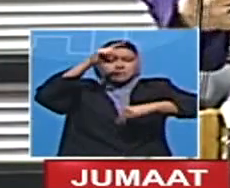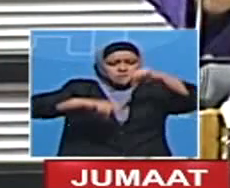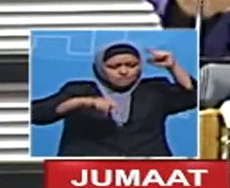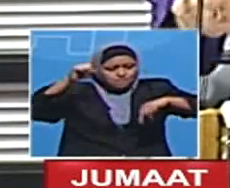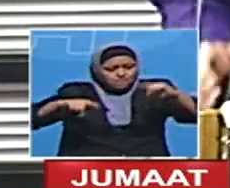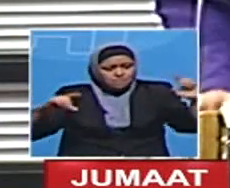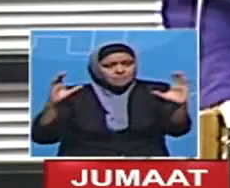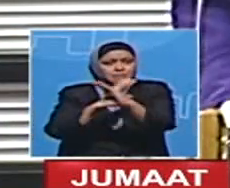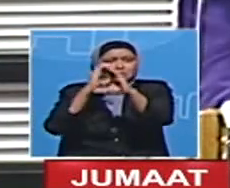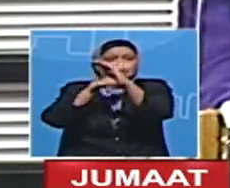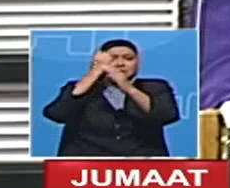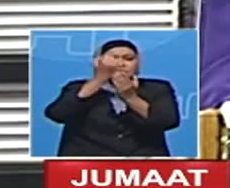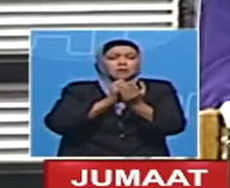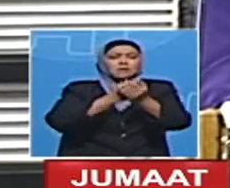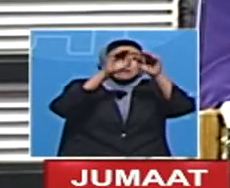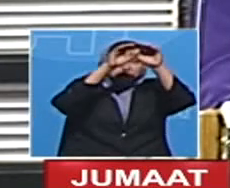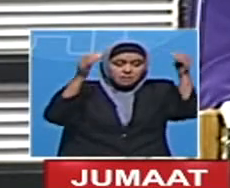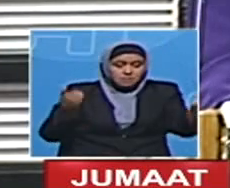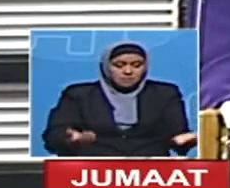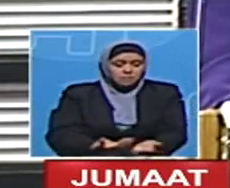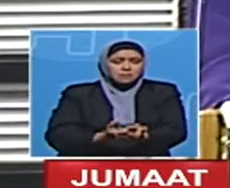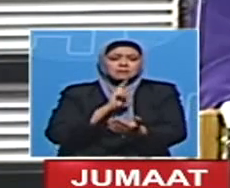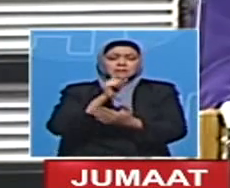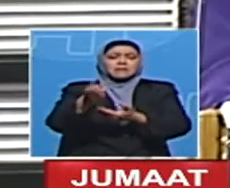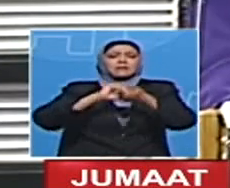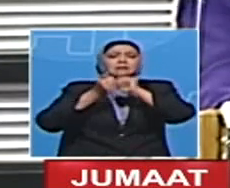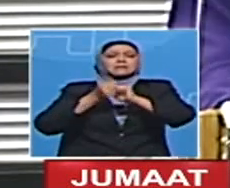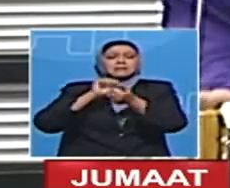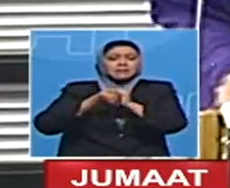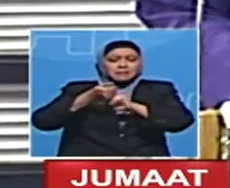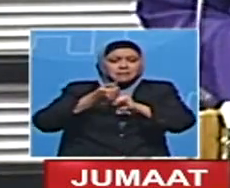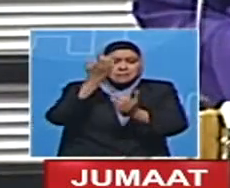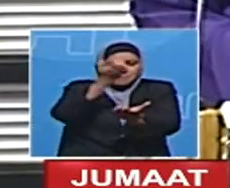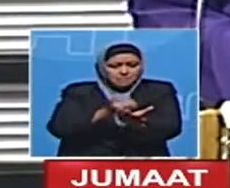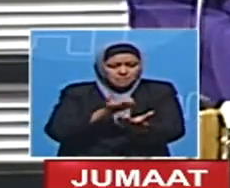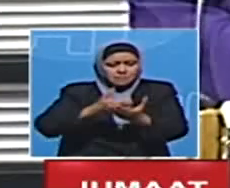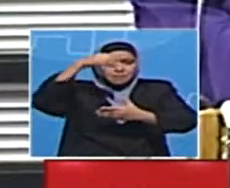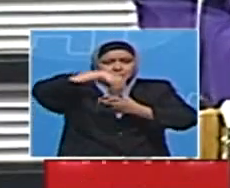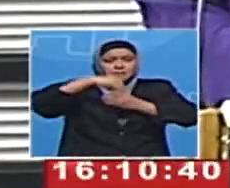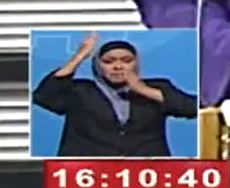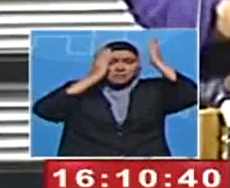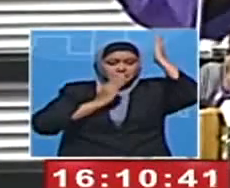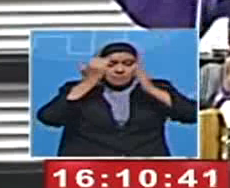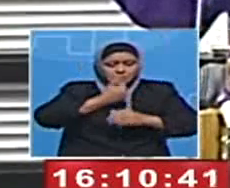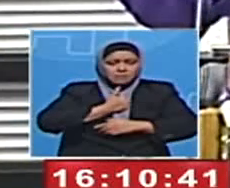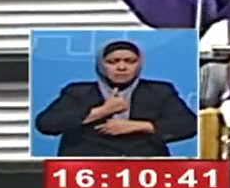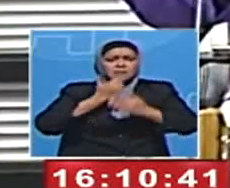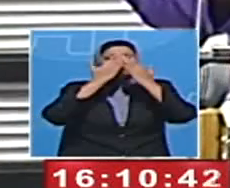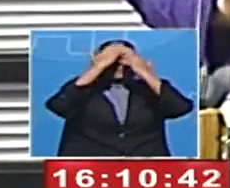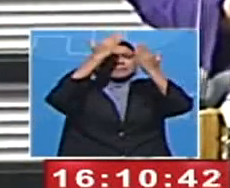global dan pastinya kemelut iktisad domestik Alhamdulillah meskipun telah ditantang